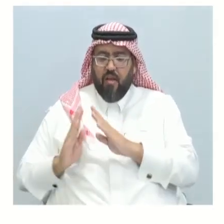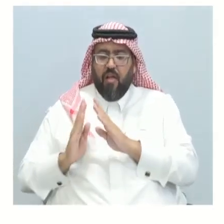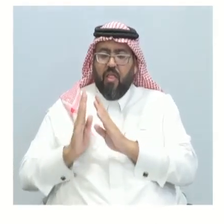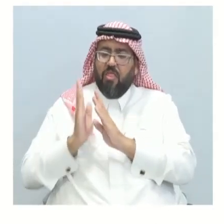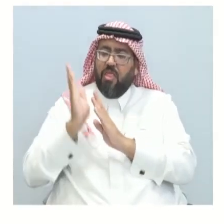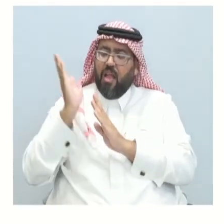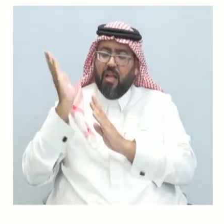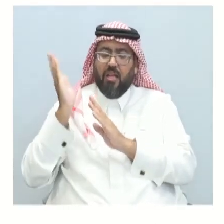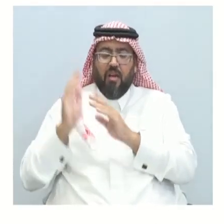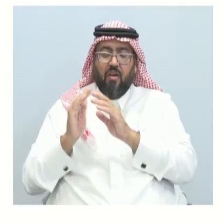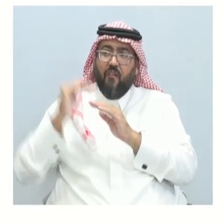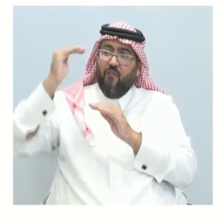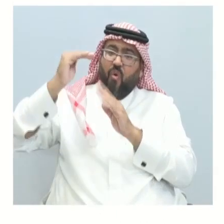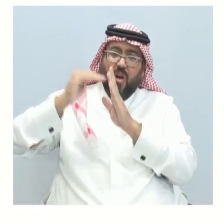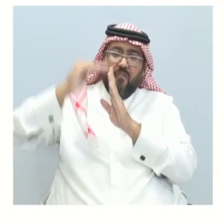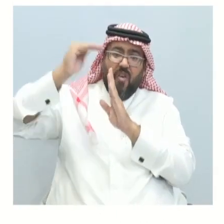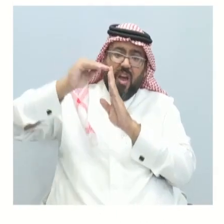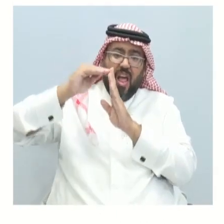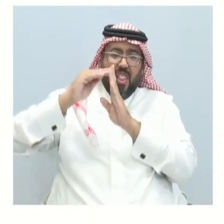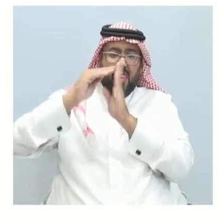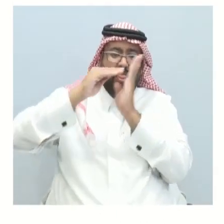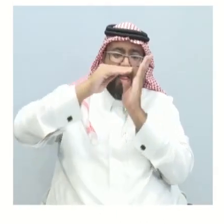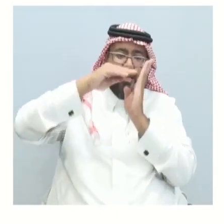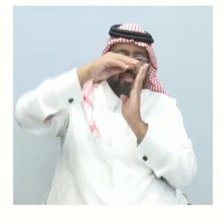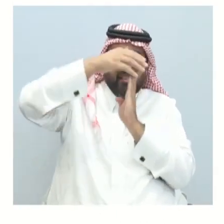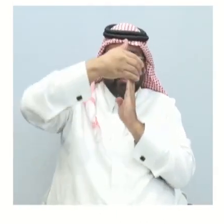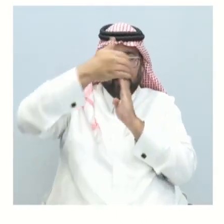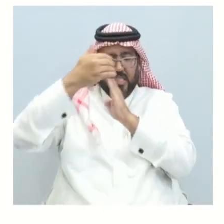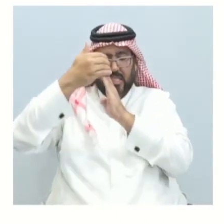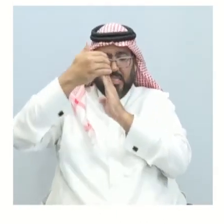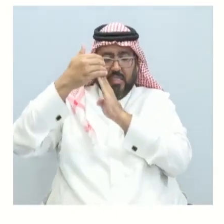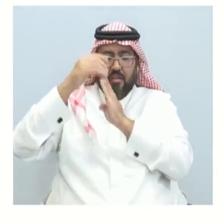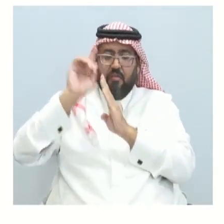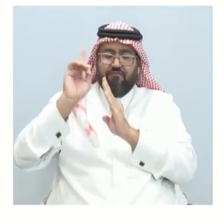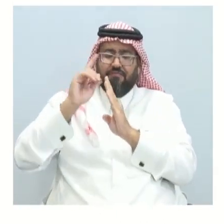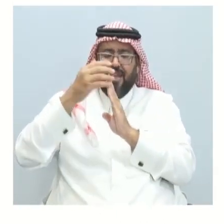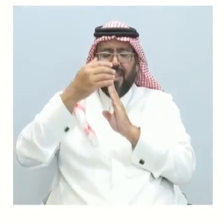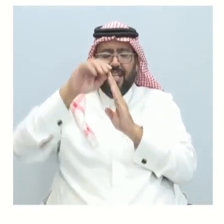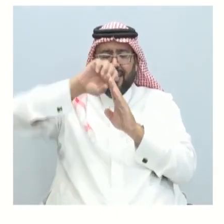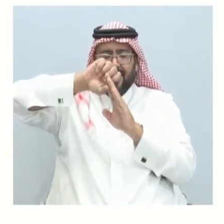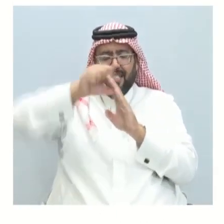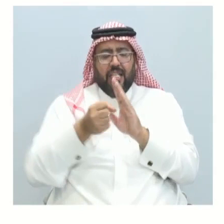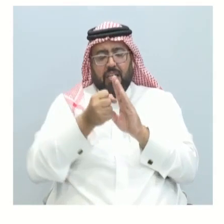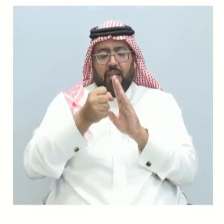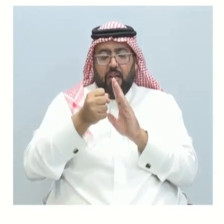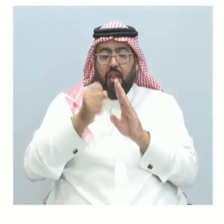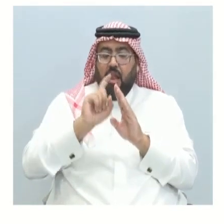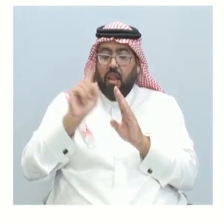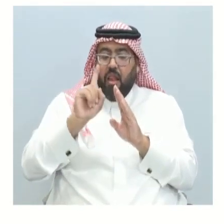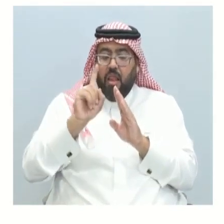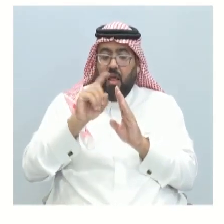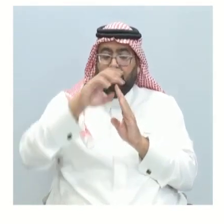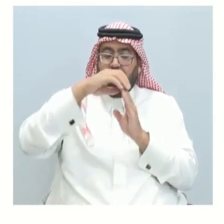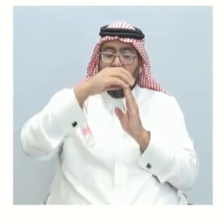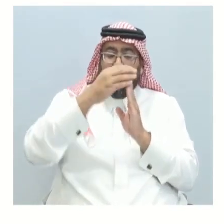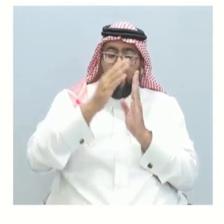فان ذهبت تقيمه كسرته وان تركته لم يزل اعوج فاستوصوا بالنساء خي فنلاحظ ان النبي صلى الله عليه وسلم اكد